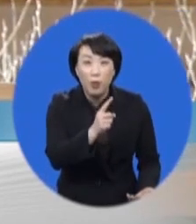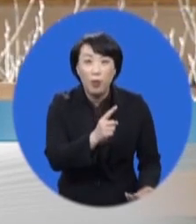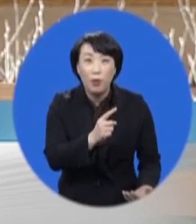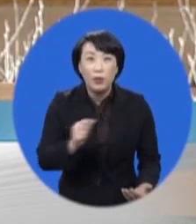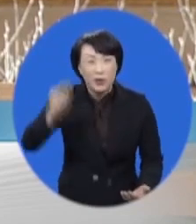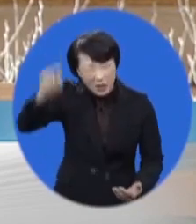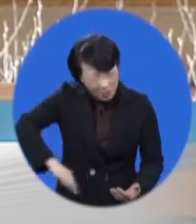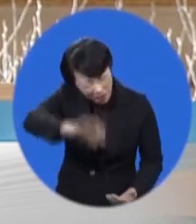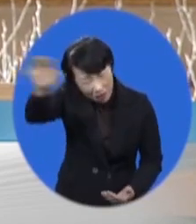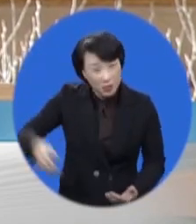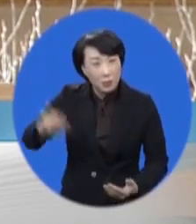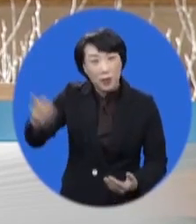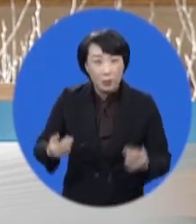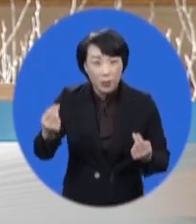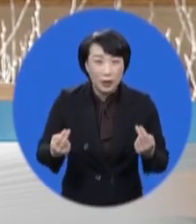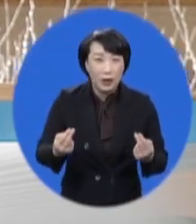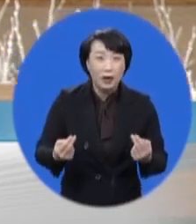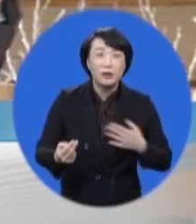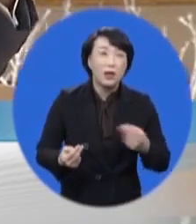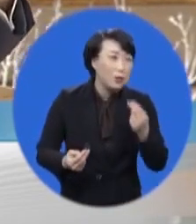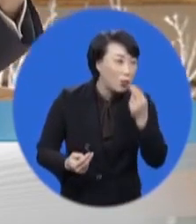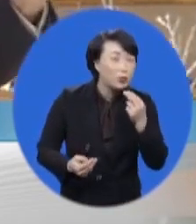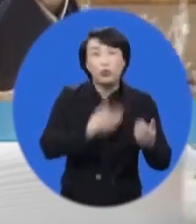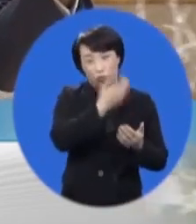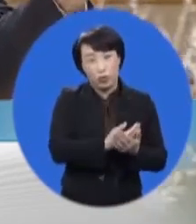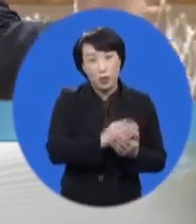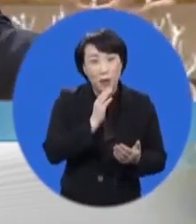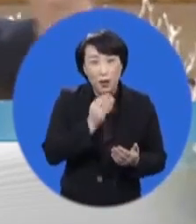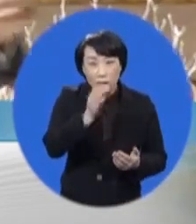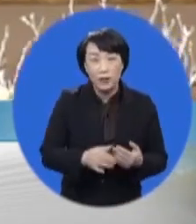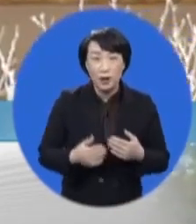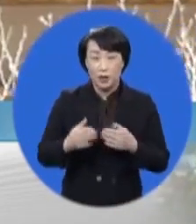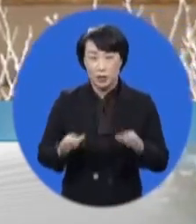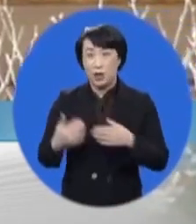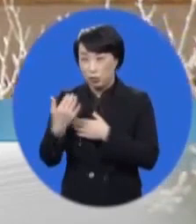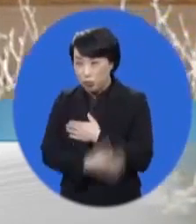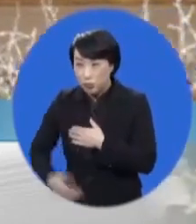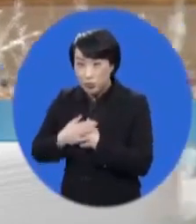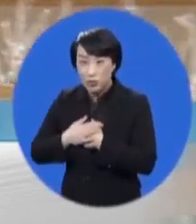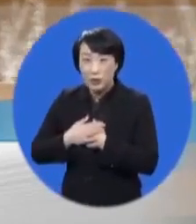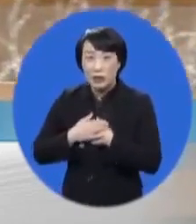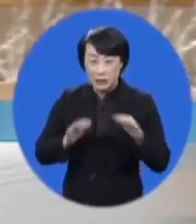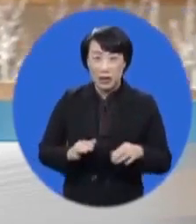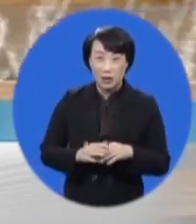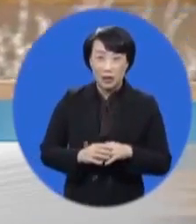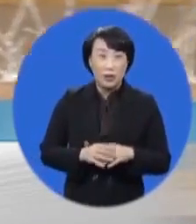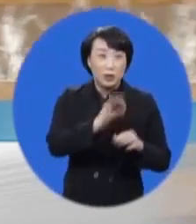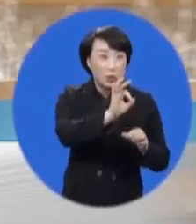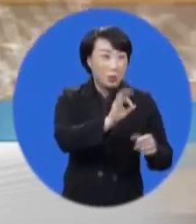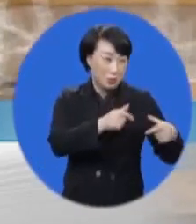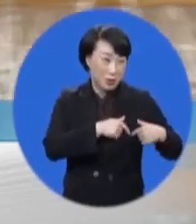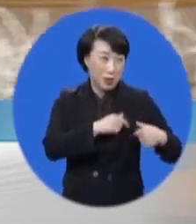천하보다 귀하다는 거예요. 근데 천하보다 귀한 육신을 천하에 있는 돈,